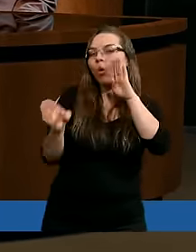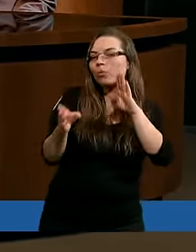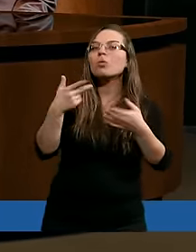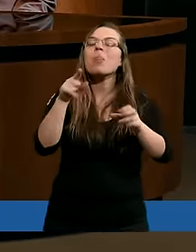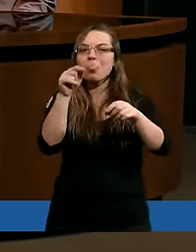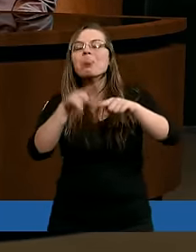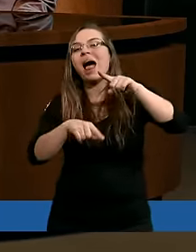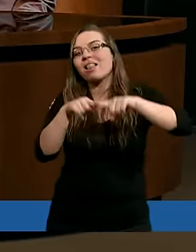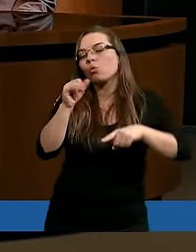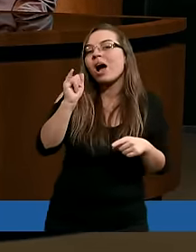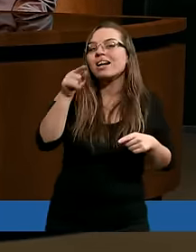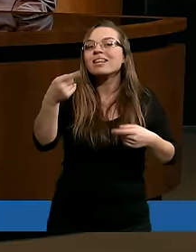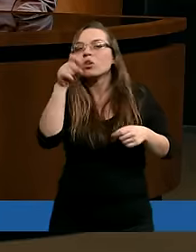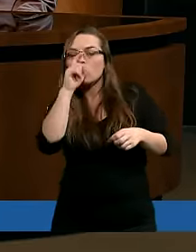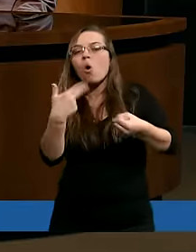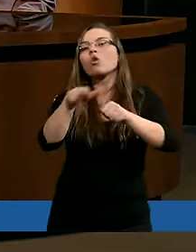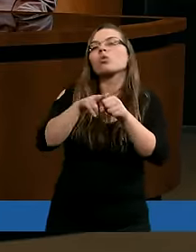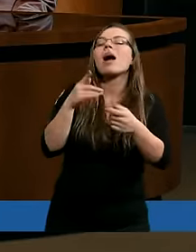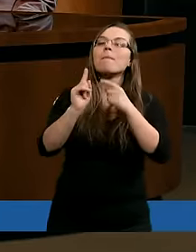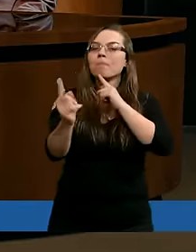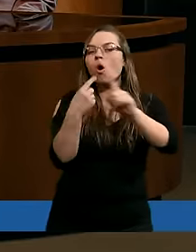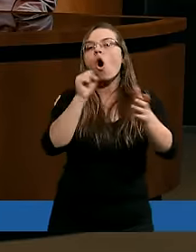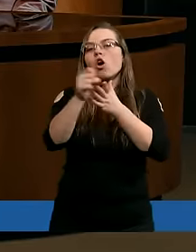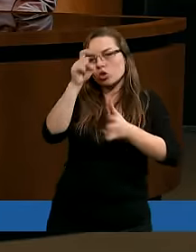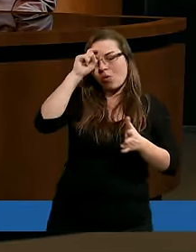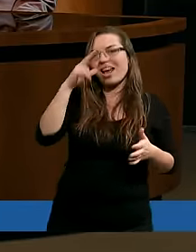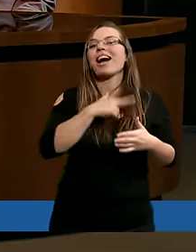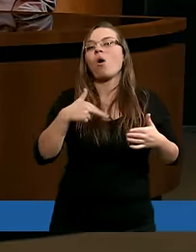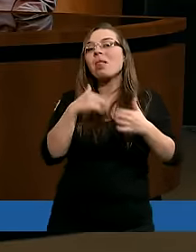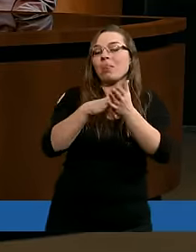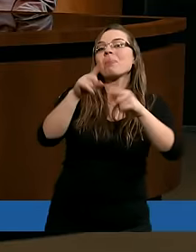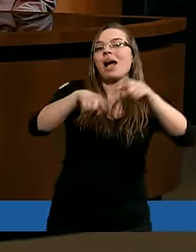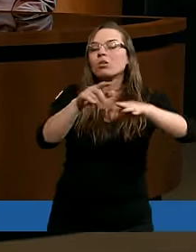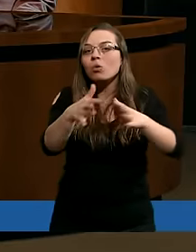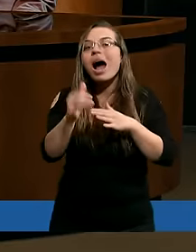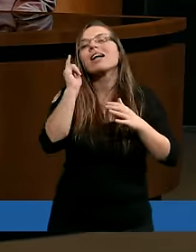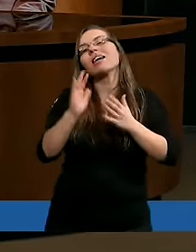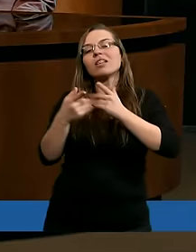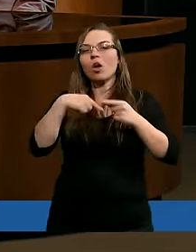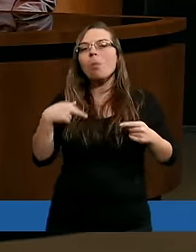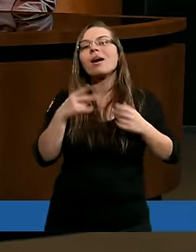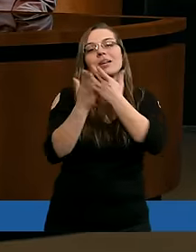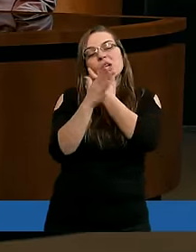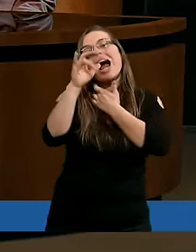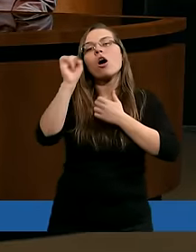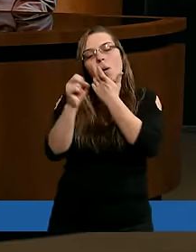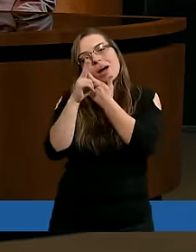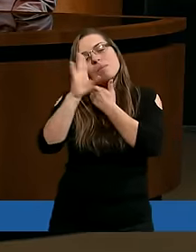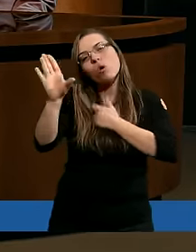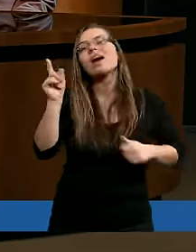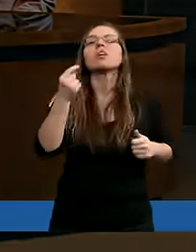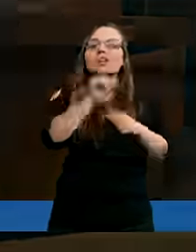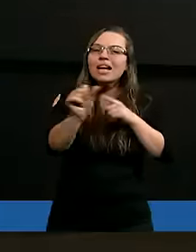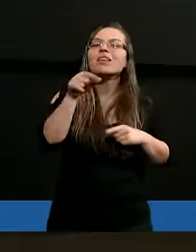zło naturalne i zło, które pochodzi od człowieka. A Księga Hioba pokazuje, że jednak